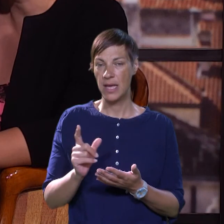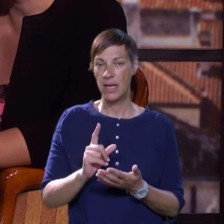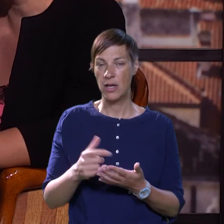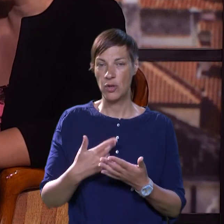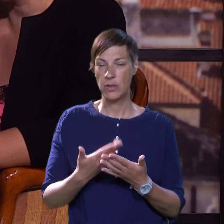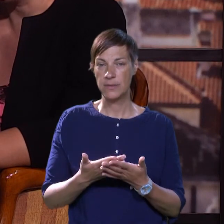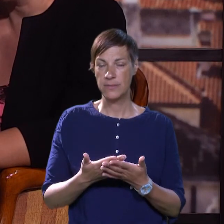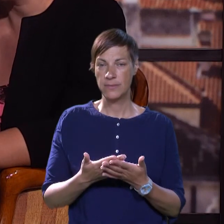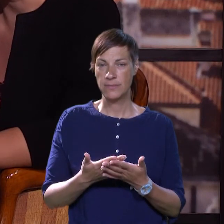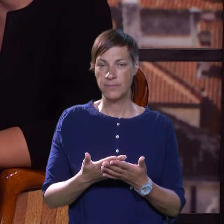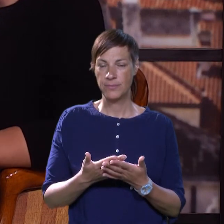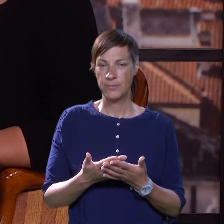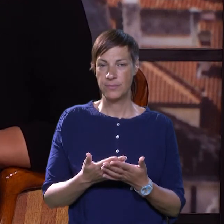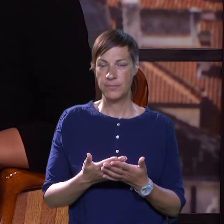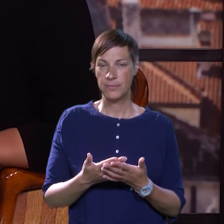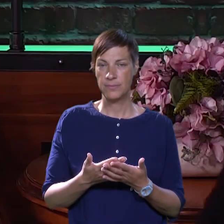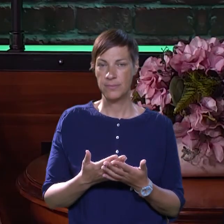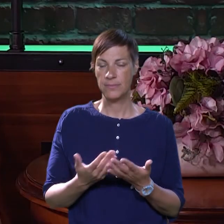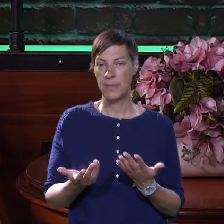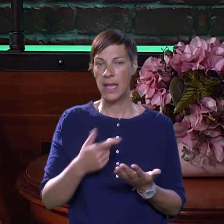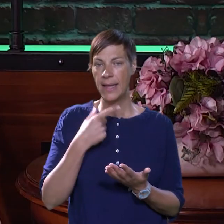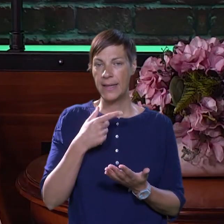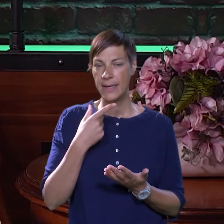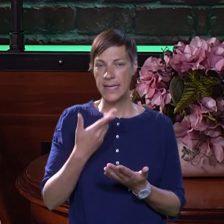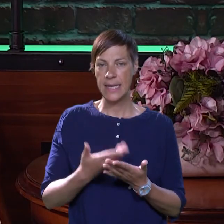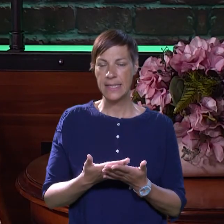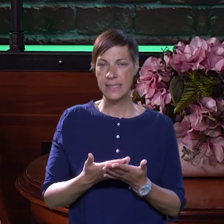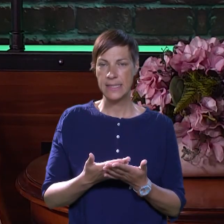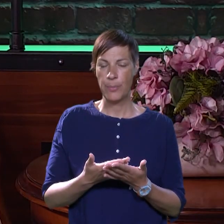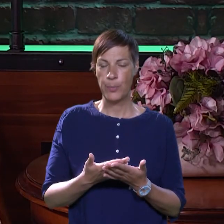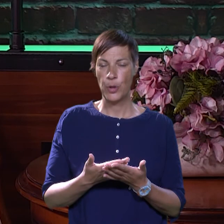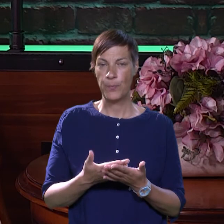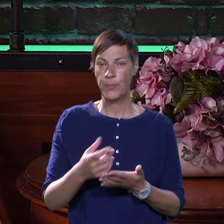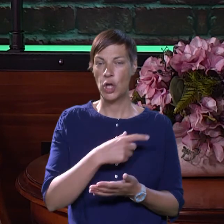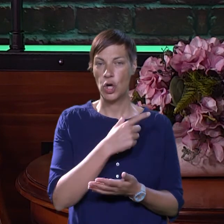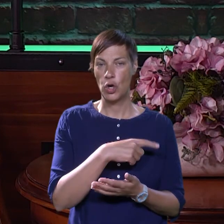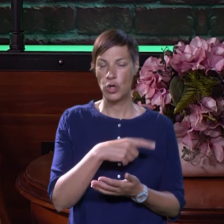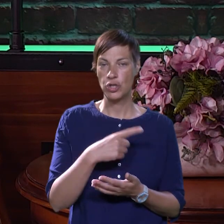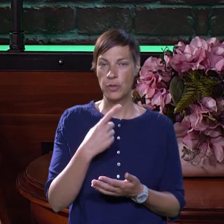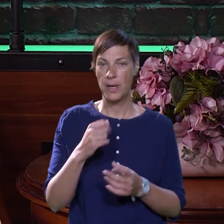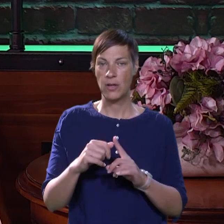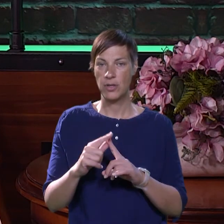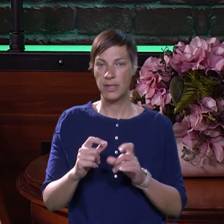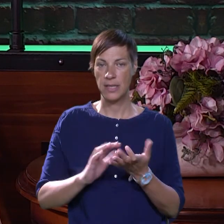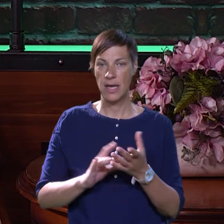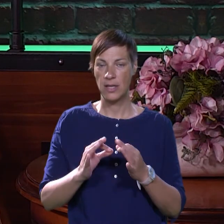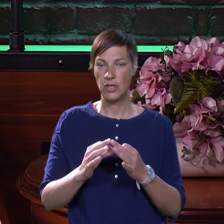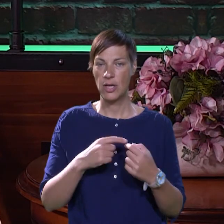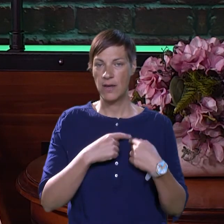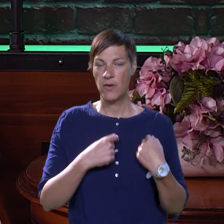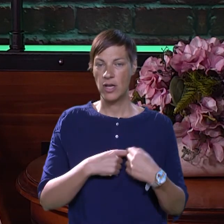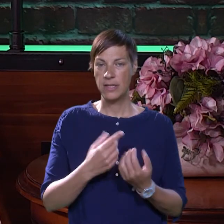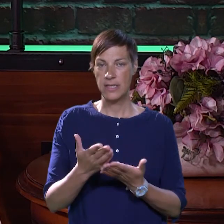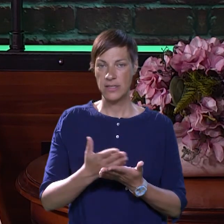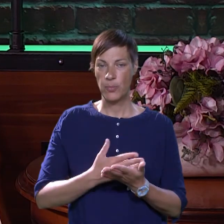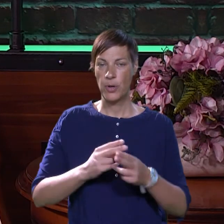rekli kojim se poslovima radi, samo kratko. Da, znači recimo, to je osoba za koordinatora volonterskog programa